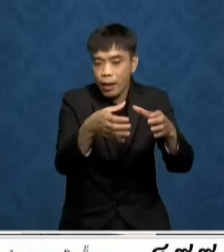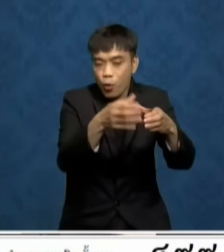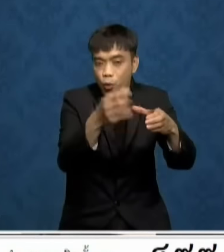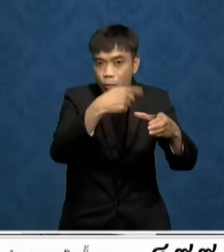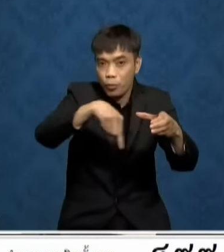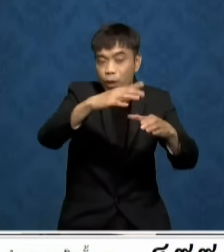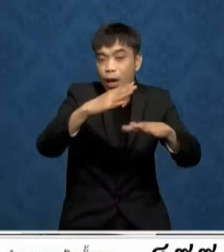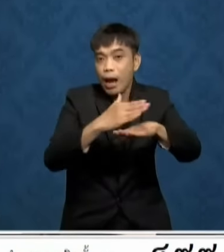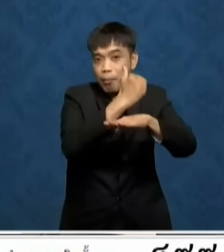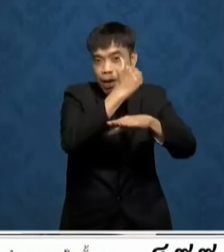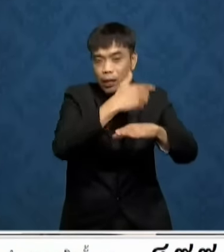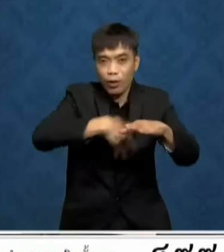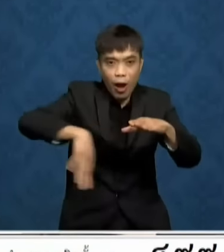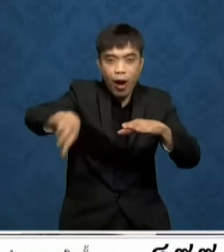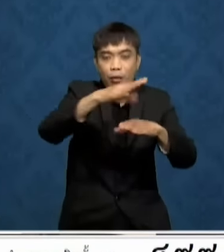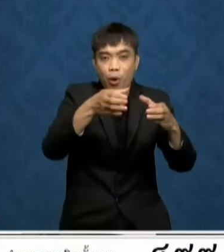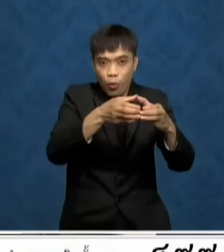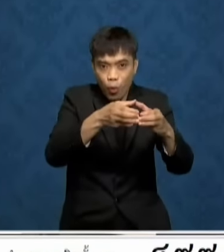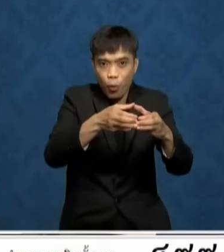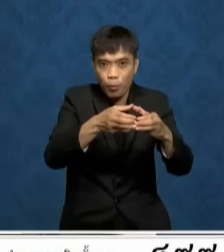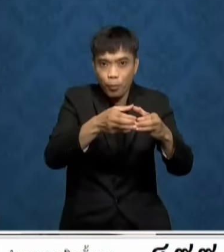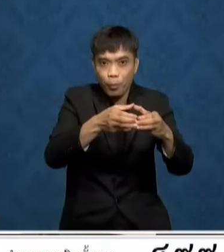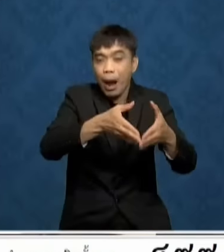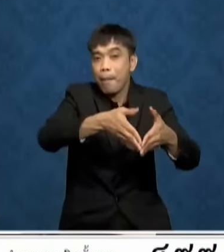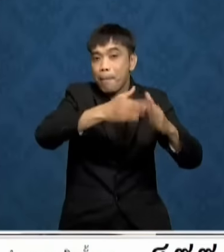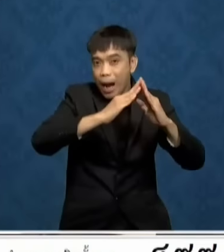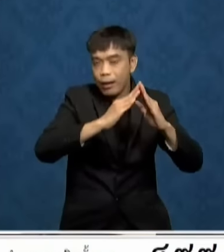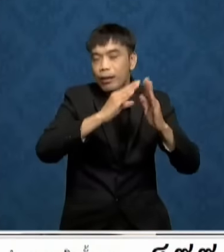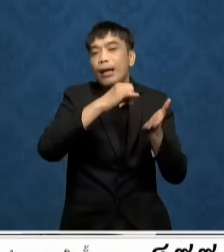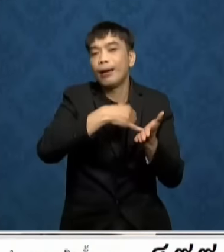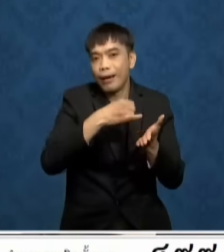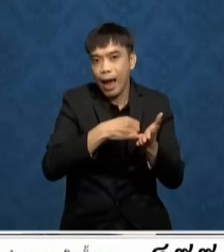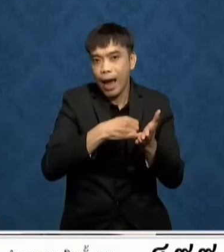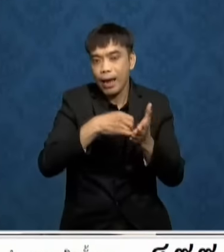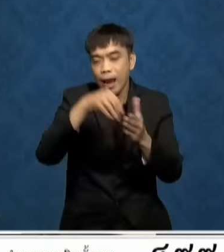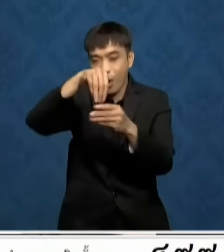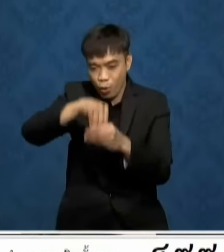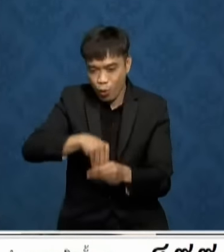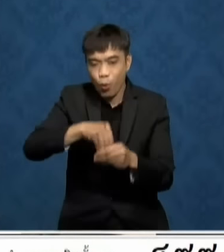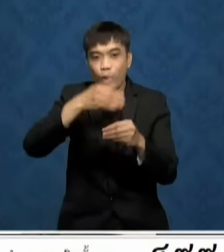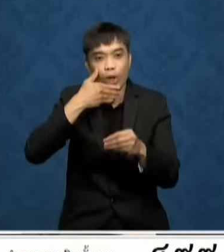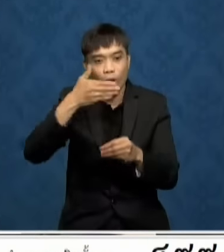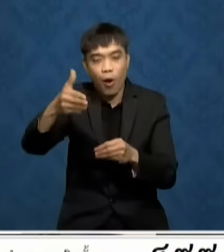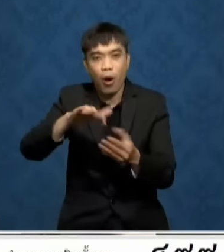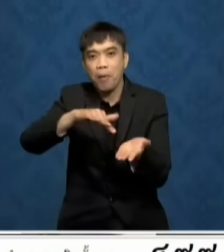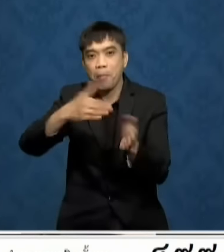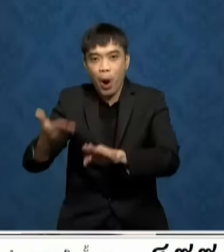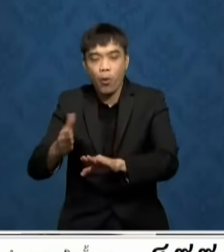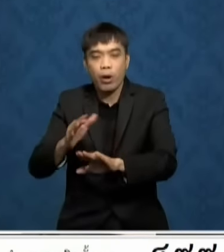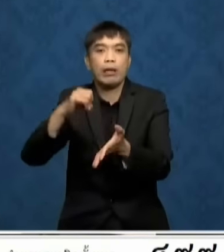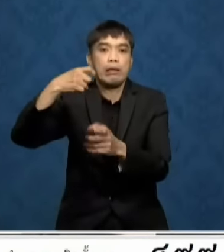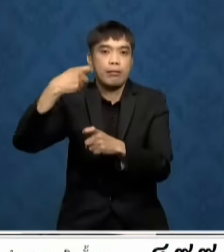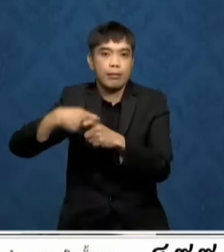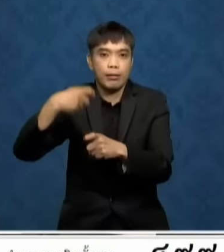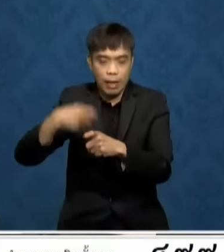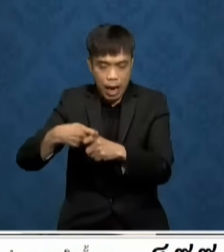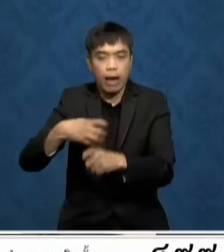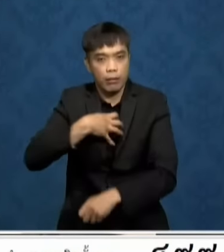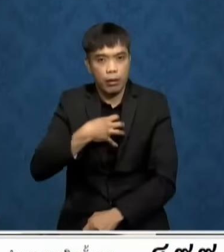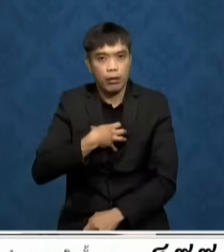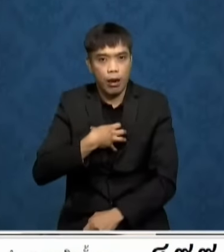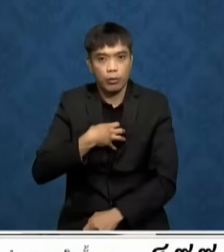การเมืองของพวกเราทุกคนที่นี่เกิดง่ายอยู่ได้และตายยากดิฉันหวังเป็นอย่างยิ่งค่ะว่าเมื่อร่างกฎหมายฉบับ